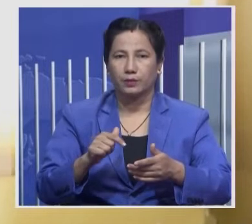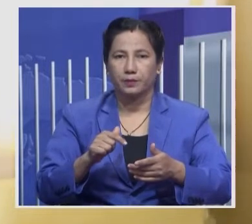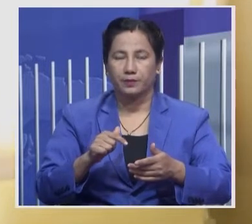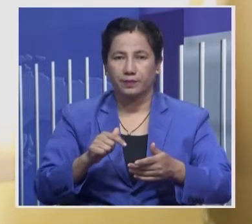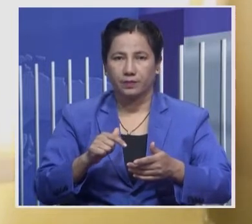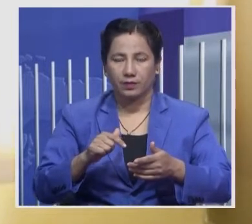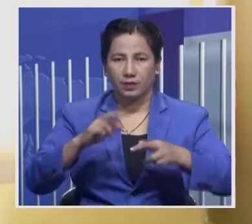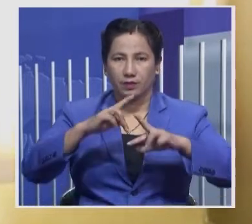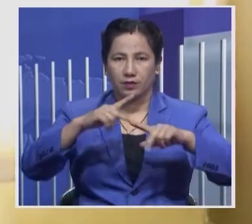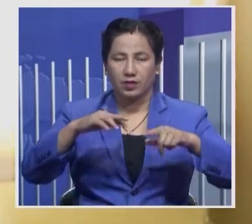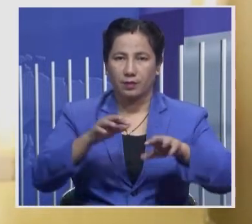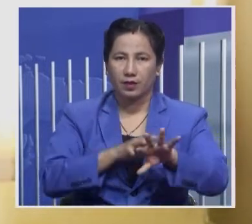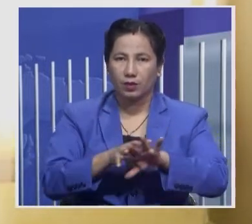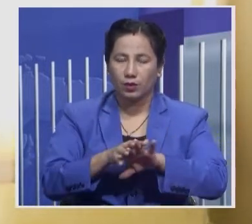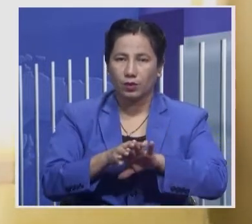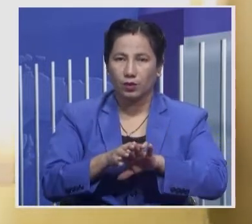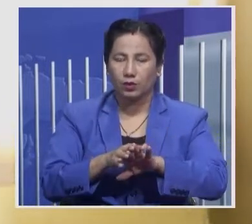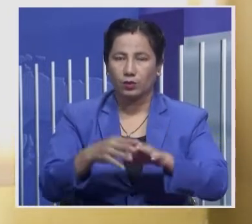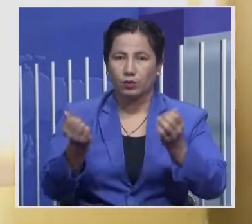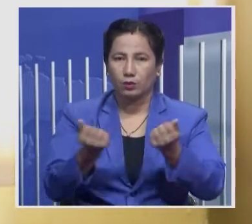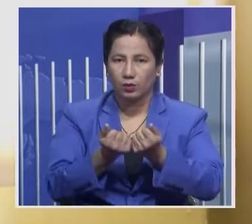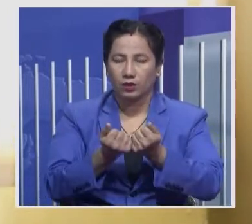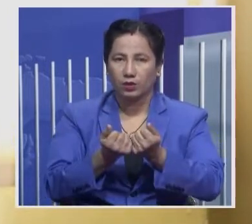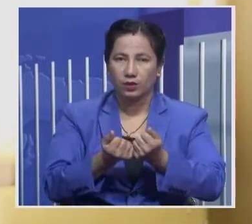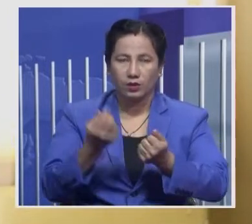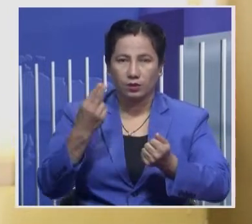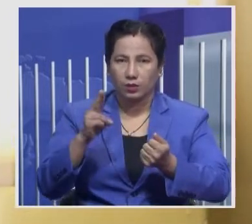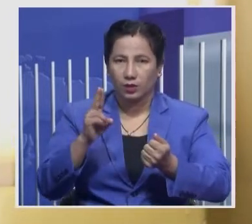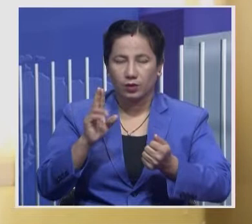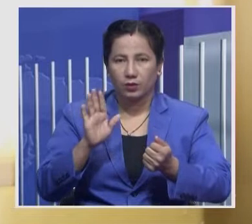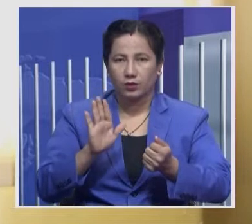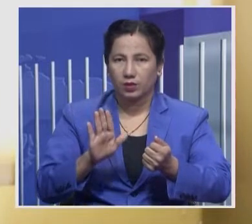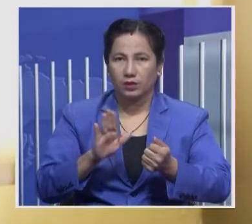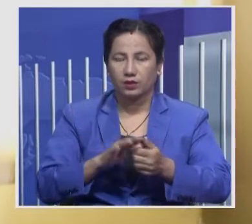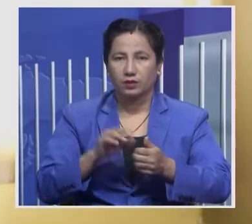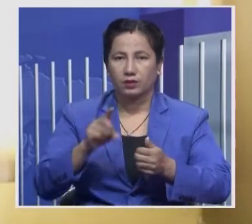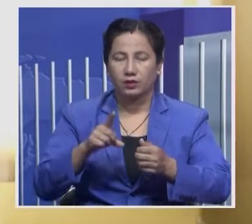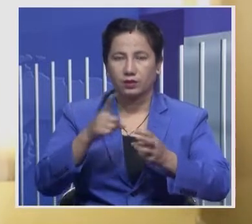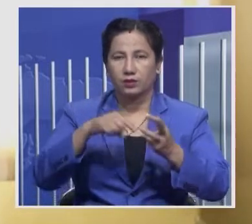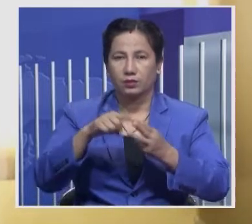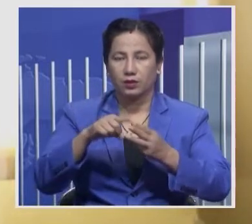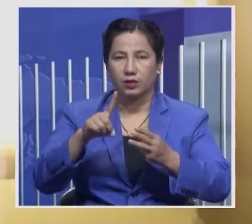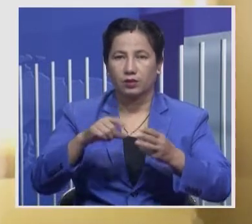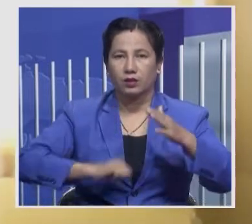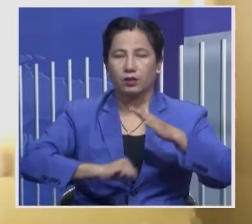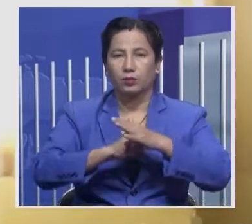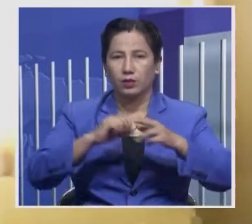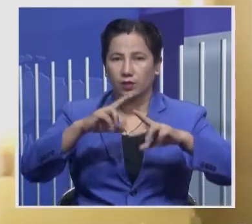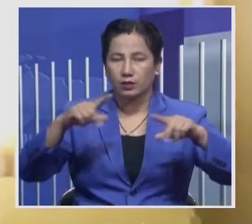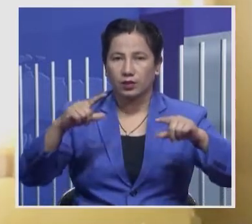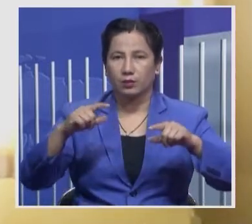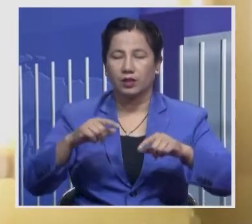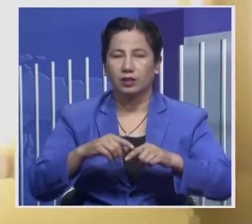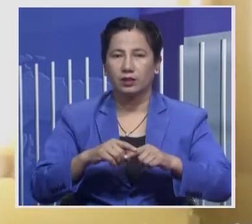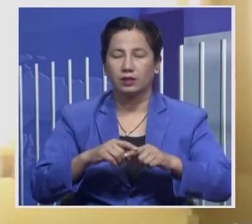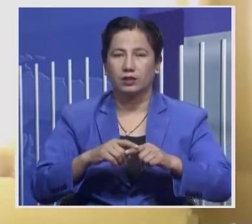उक्त माल वस्तुहरू प्रतिबन्ध लगाइएको निकासीमा प्रतिबन्ध लगाइएको जसमध्ये एउटा मुख्य माल वस्तुको रूपमा गेहुँ